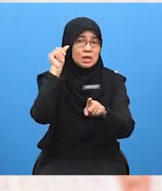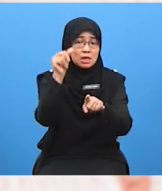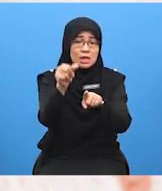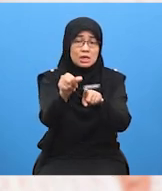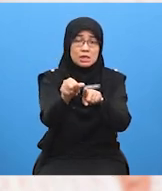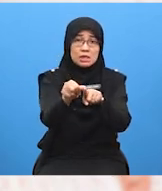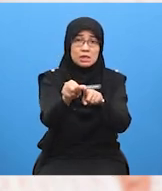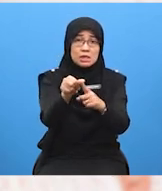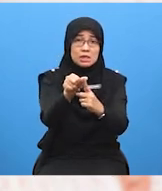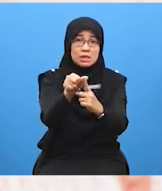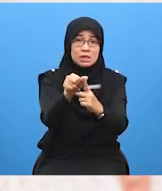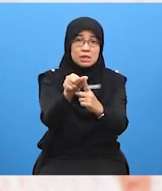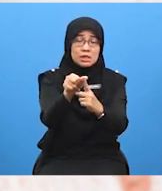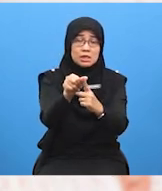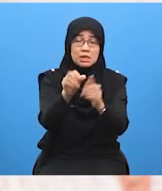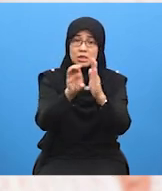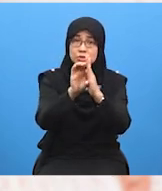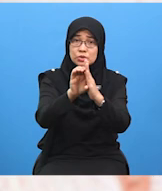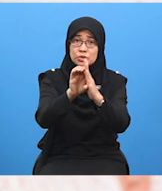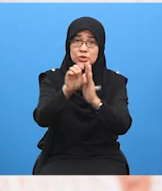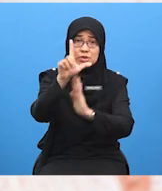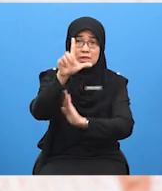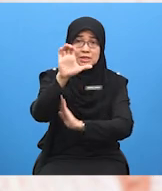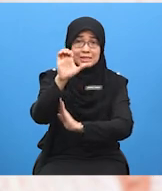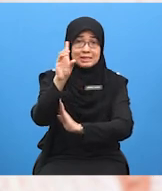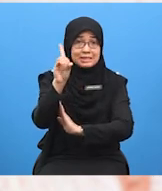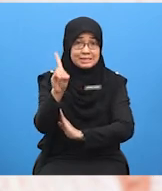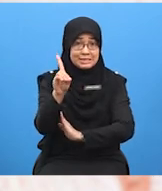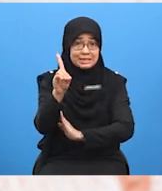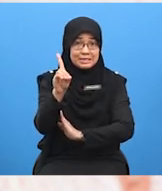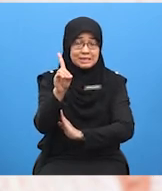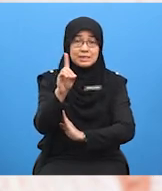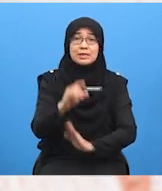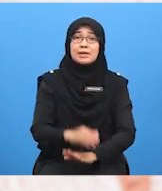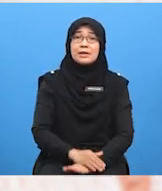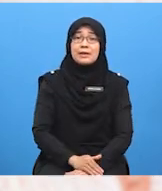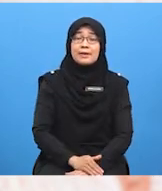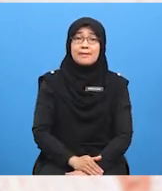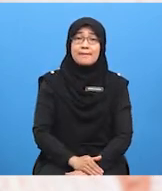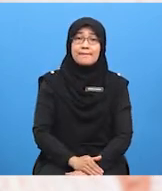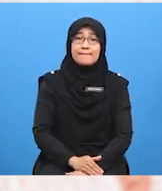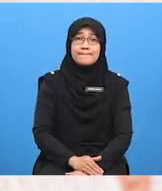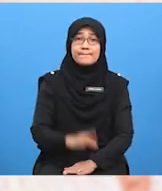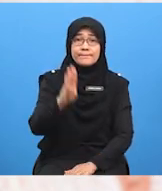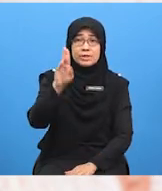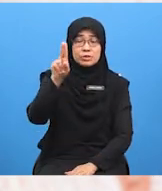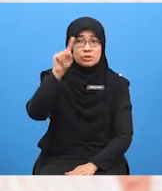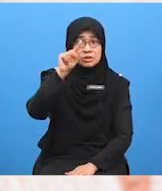Contoh, LED yang dikenali juga sebagai light emitting diode,